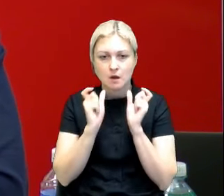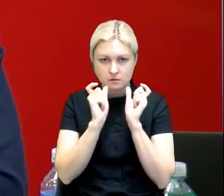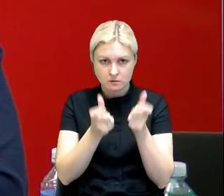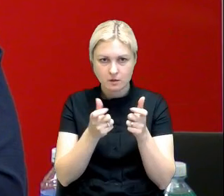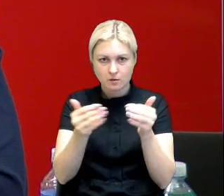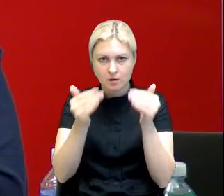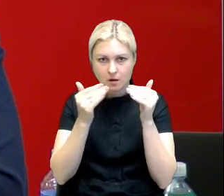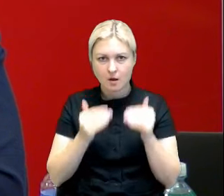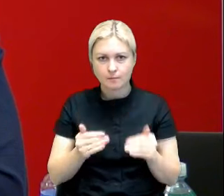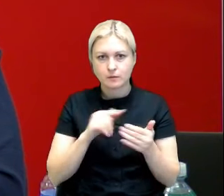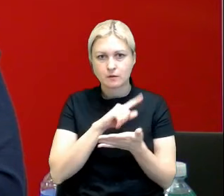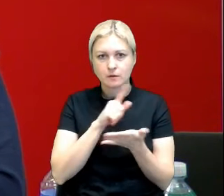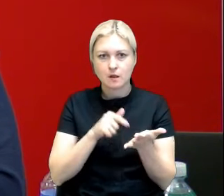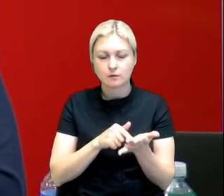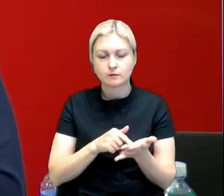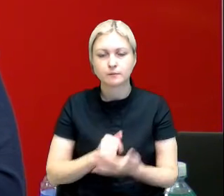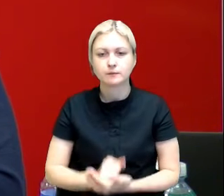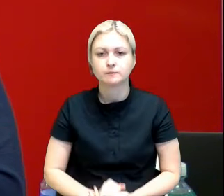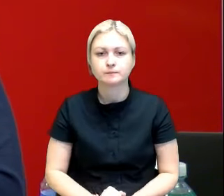būtų